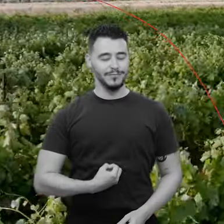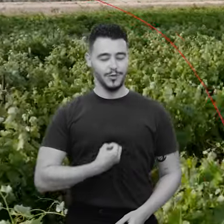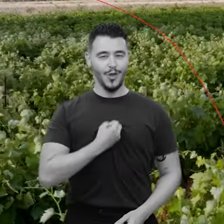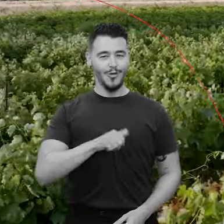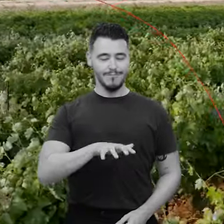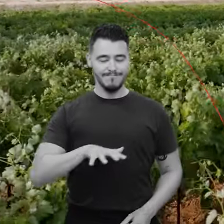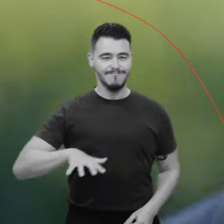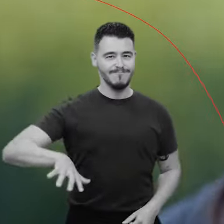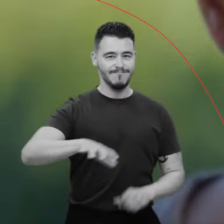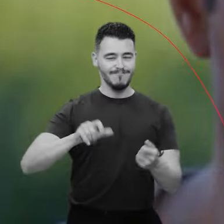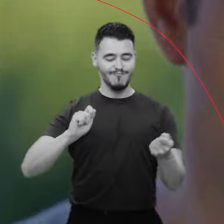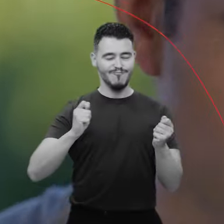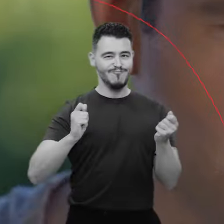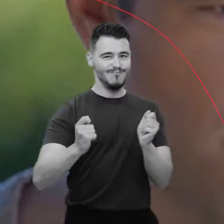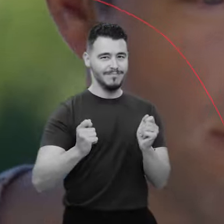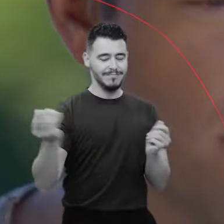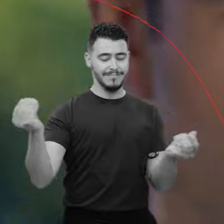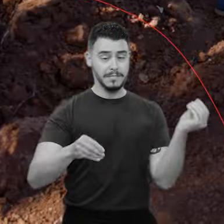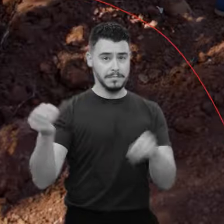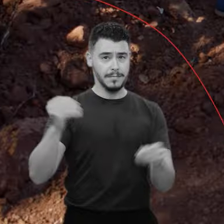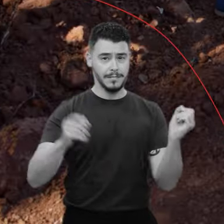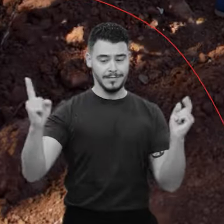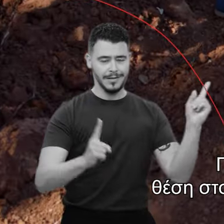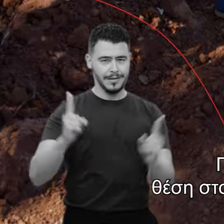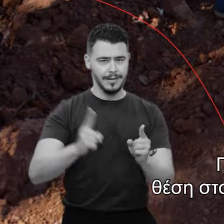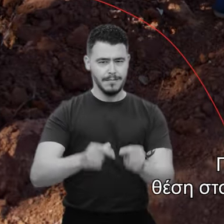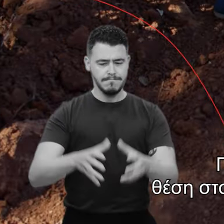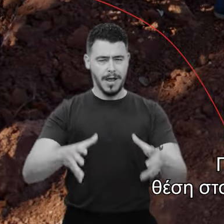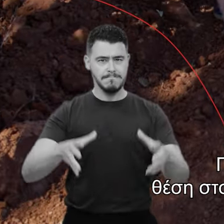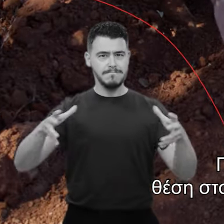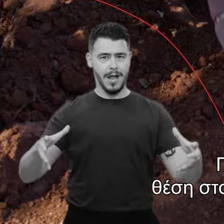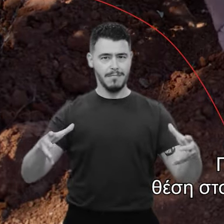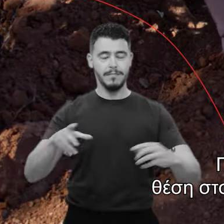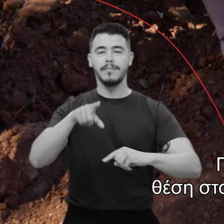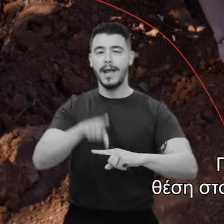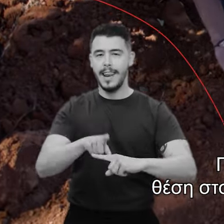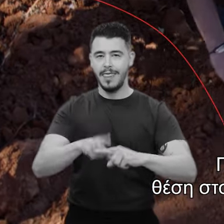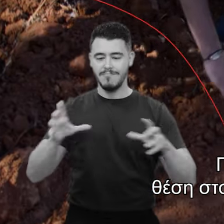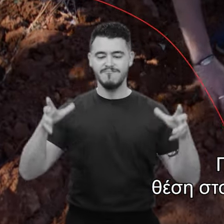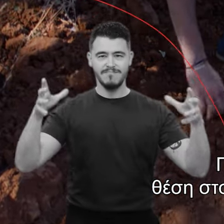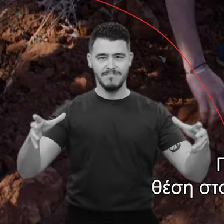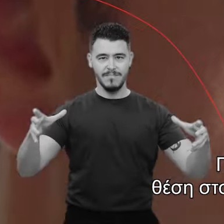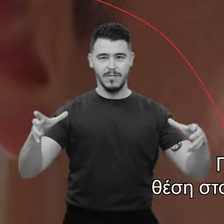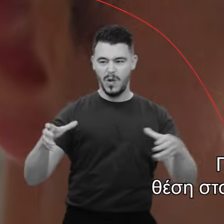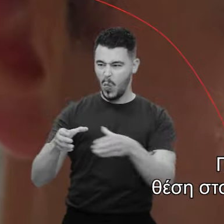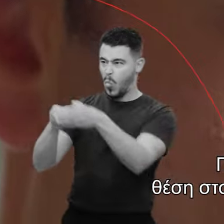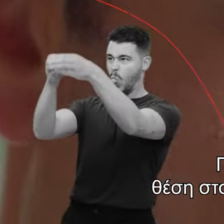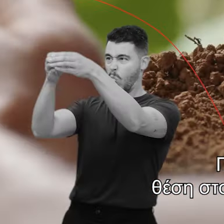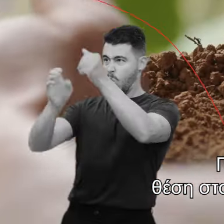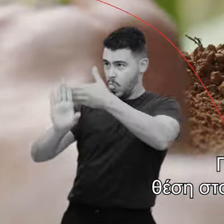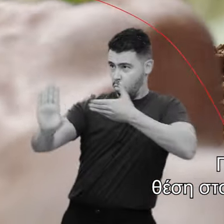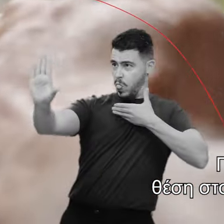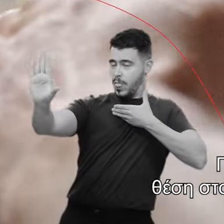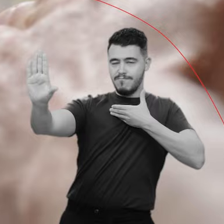αλλάζει ένα κίνημα γεννιέται για μια πατρίδα στην οποία θέση στο φως δεν θα έχουν